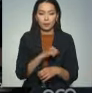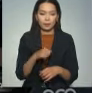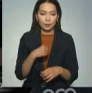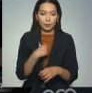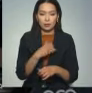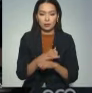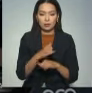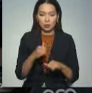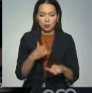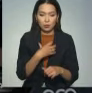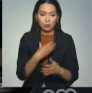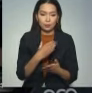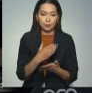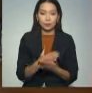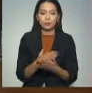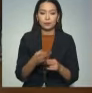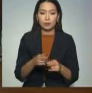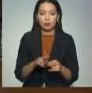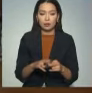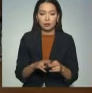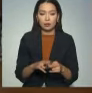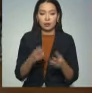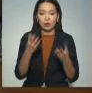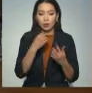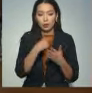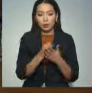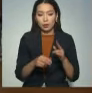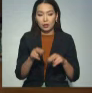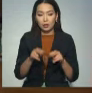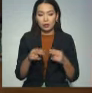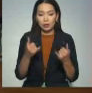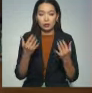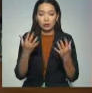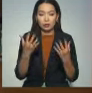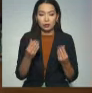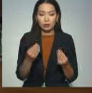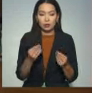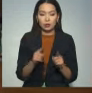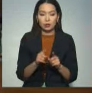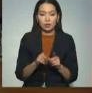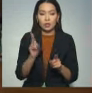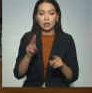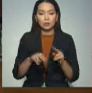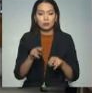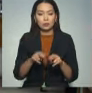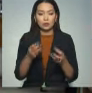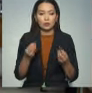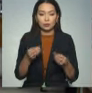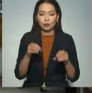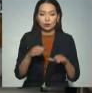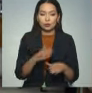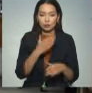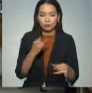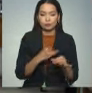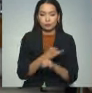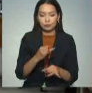көрсетеді. Атом электр станциясын әрине салу шешілген дүние. Әзірге шешілмеген дүние оны кім салатынын елдер атом электр